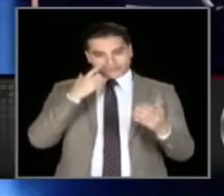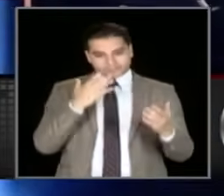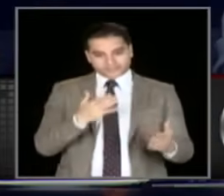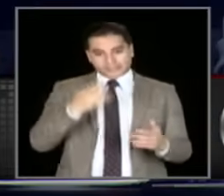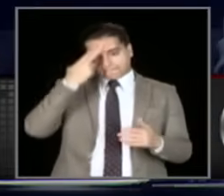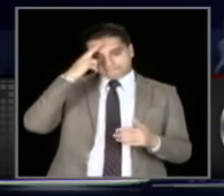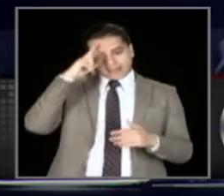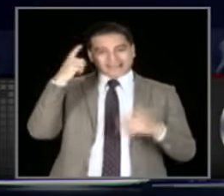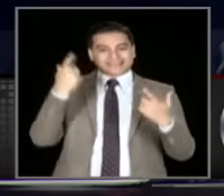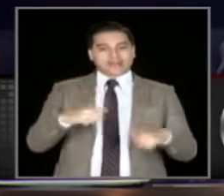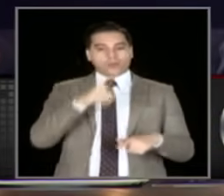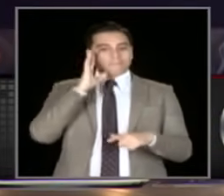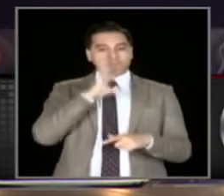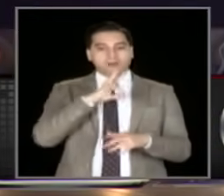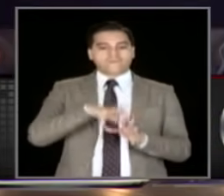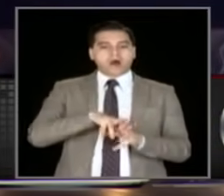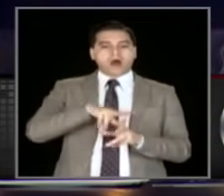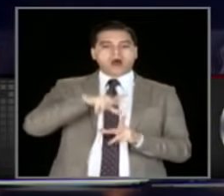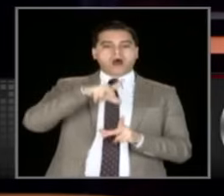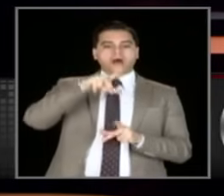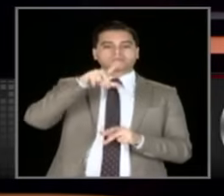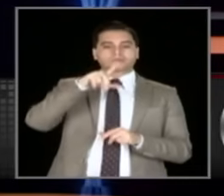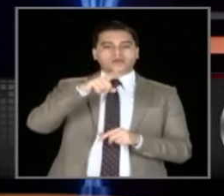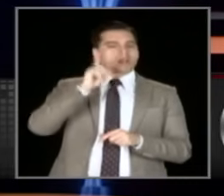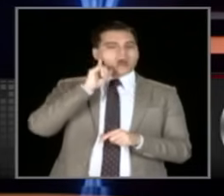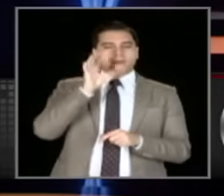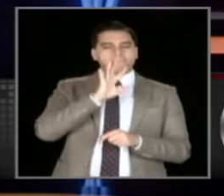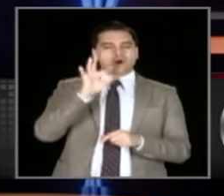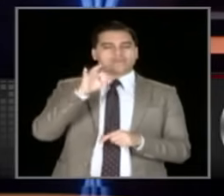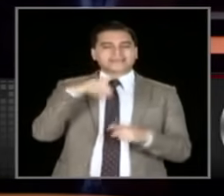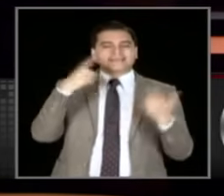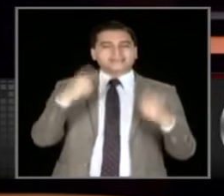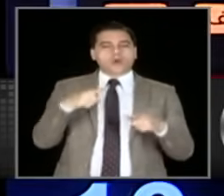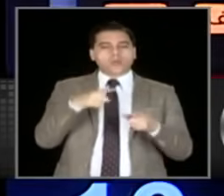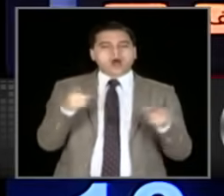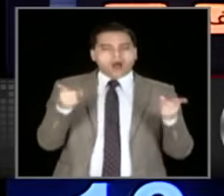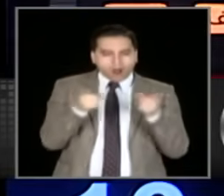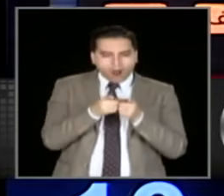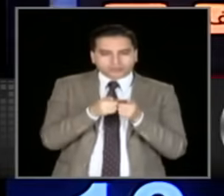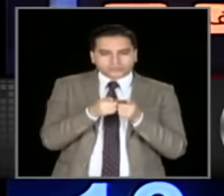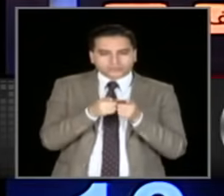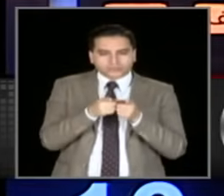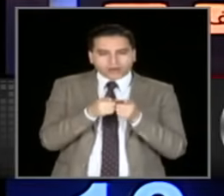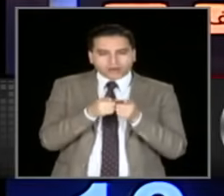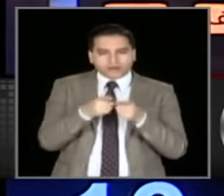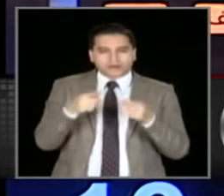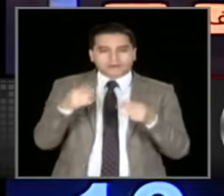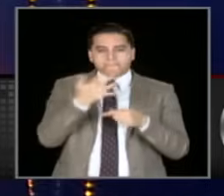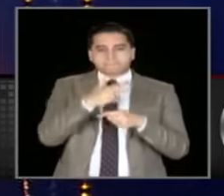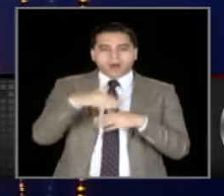ما هي الدولة التي تمتلك أقصر خط ساحلي بالوطن العربي؟